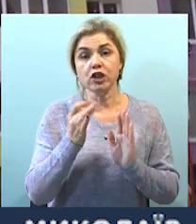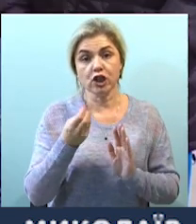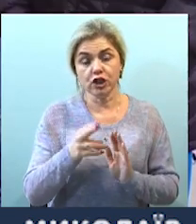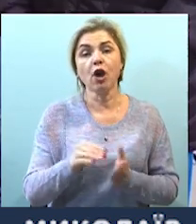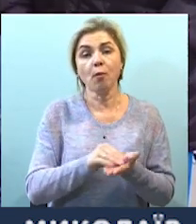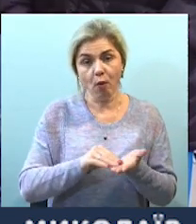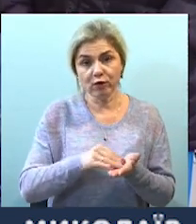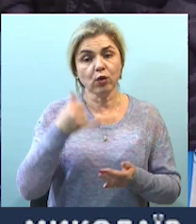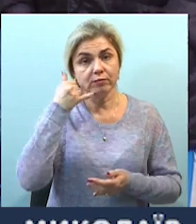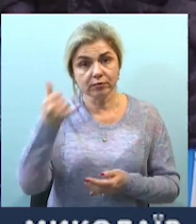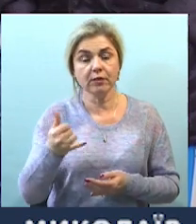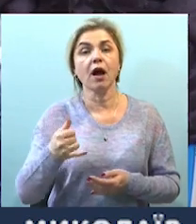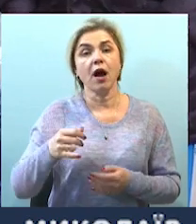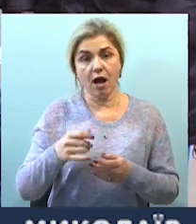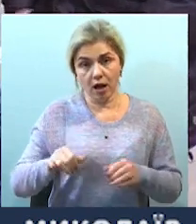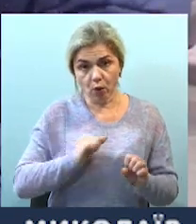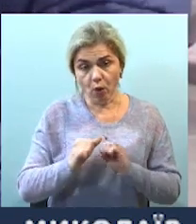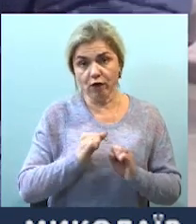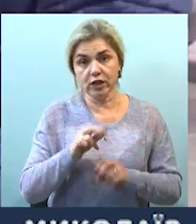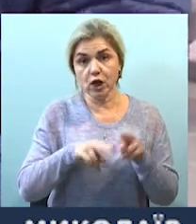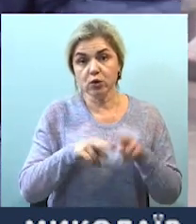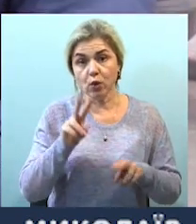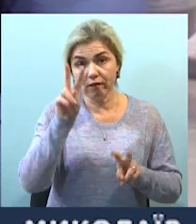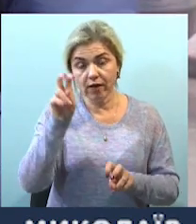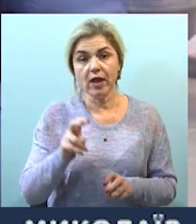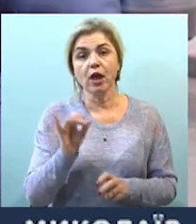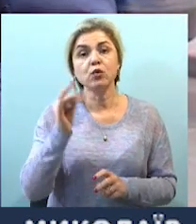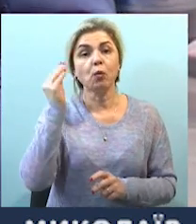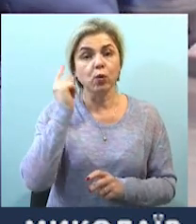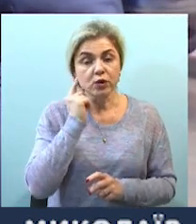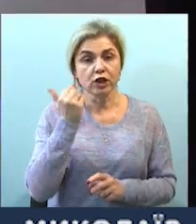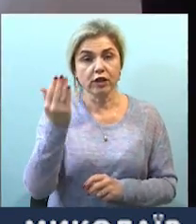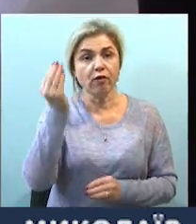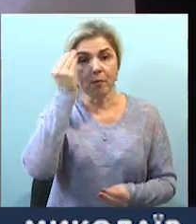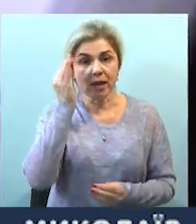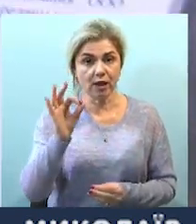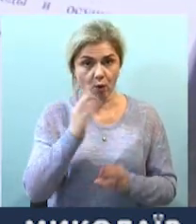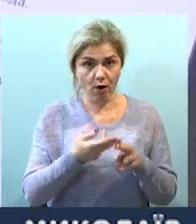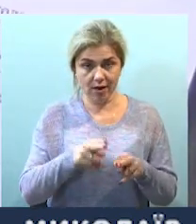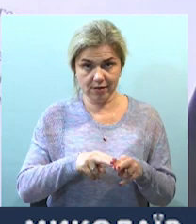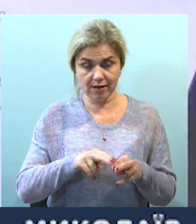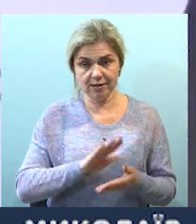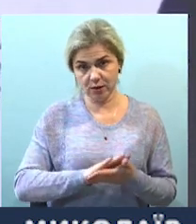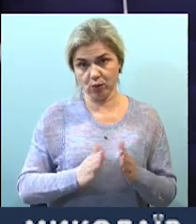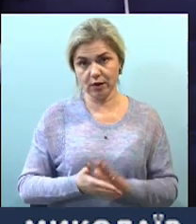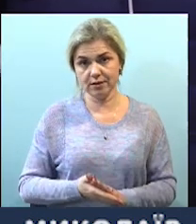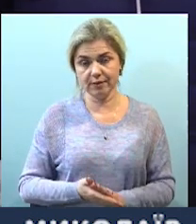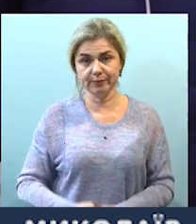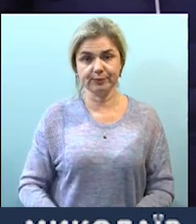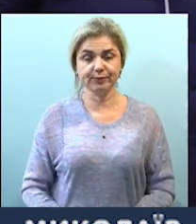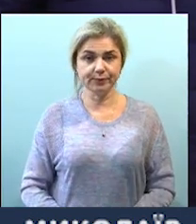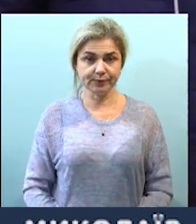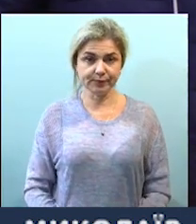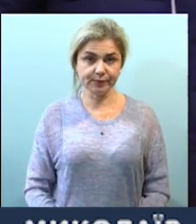зв'яжемося з керівником компанії-забудовника, аби почути його думку стосовно цієї ситуації. Володимир Степанов, Юлія Кускова, телевізійні